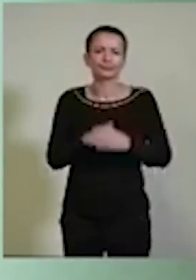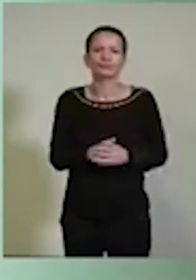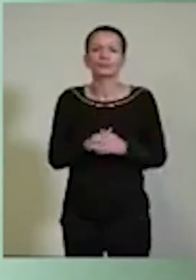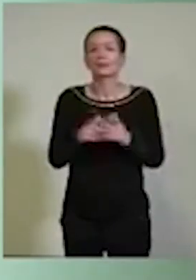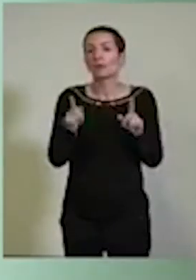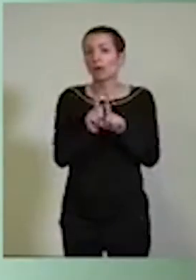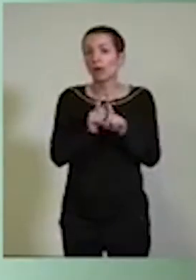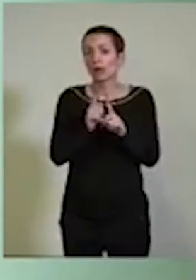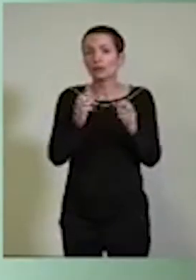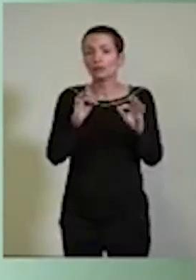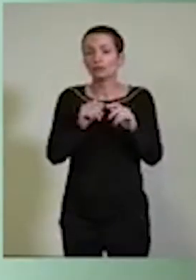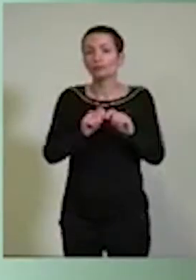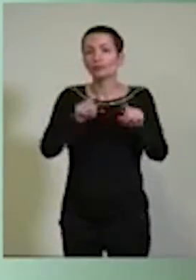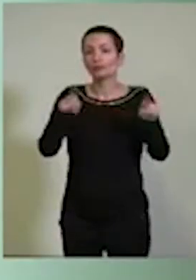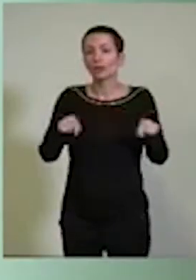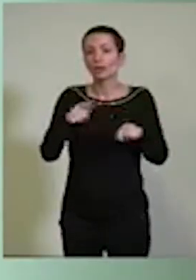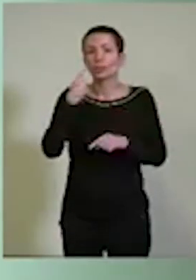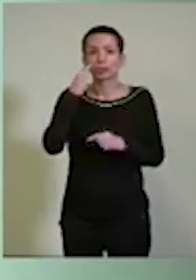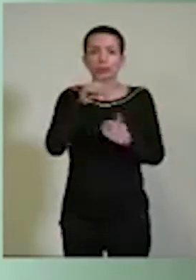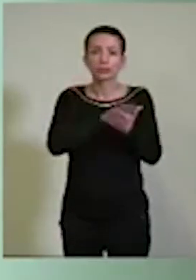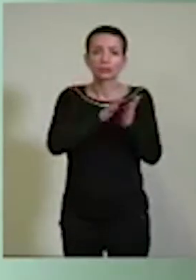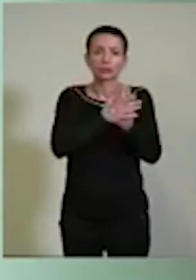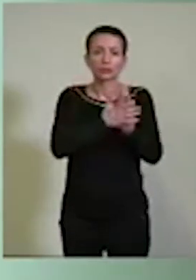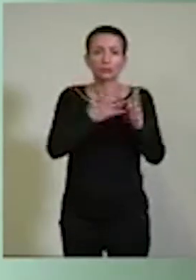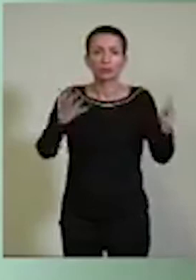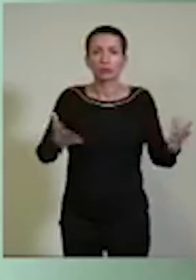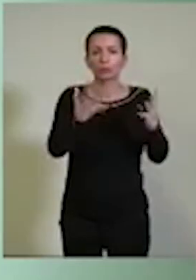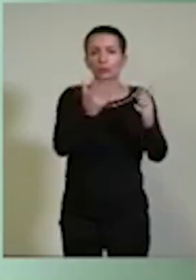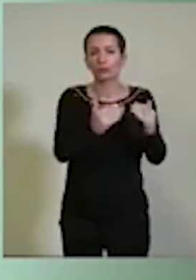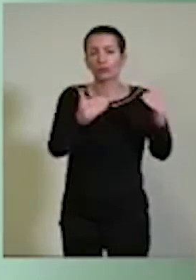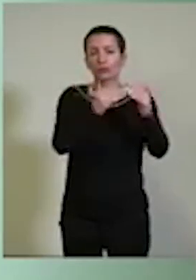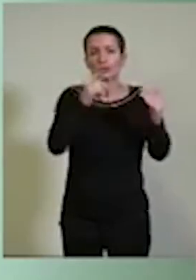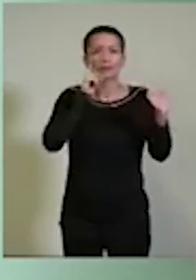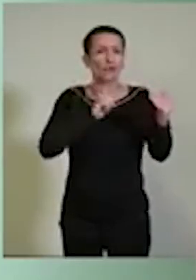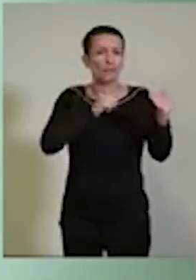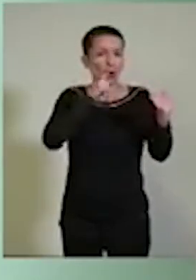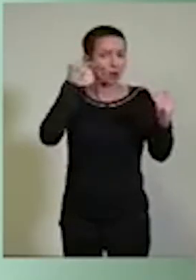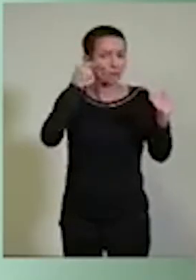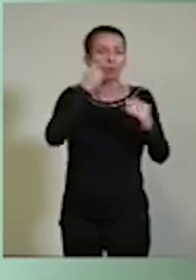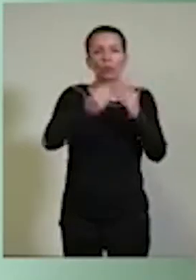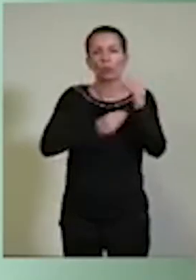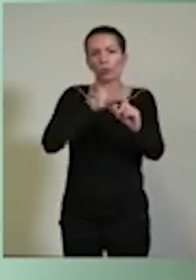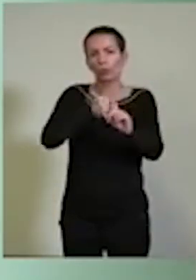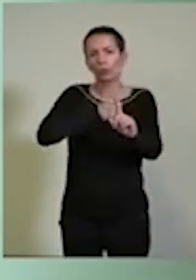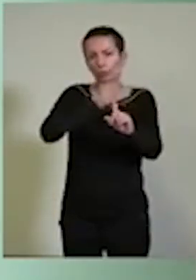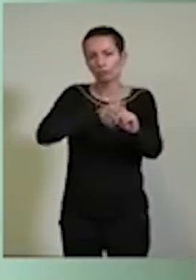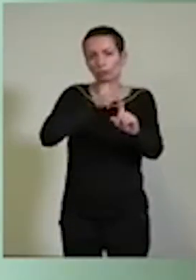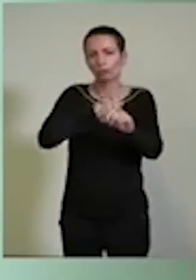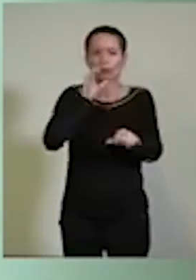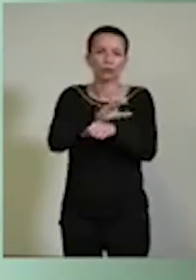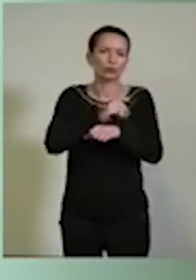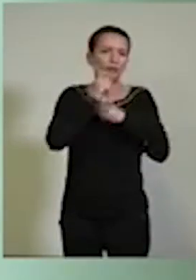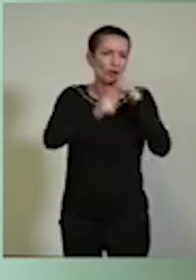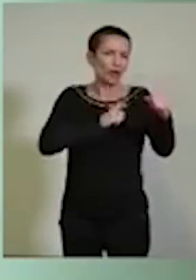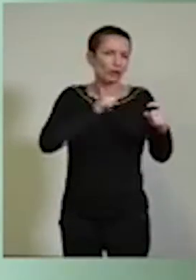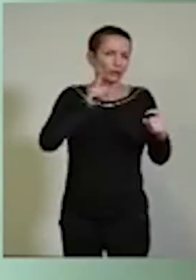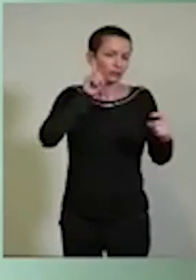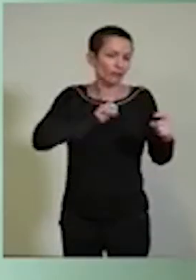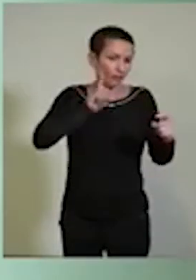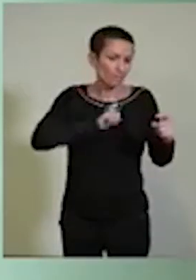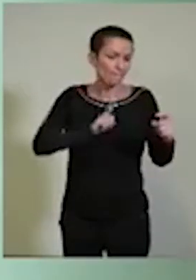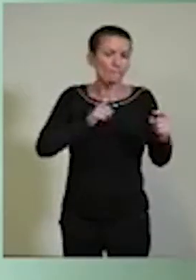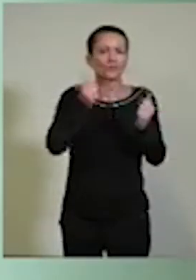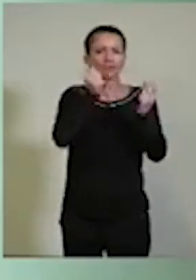le budget envers les associations pour la promotion de l'égalité femmes-hommes ou de lutte contre les violences faites aux femmes. On vous a mis des chiffres